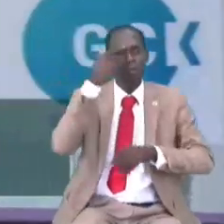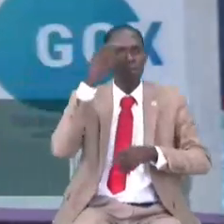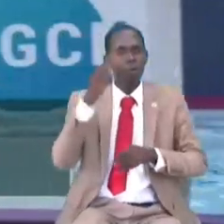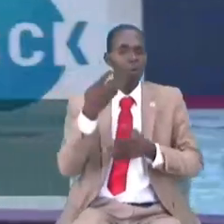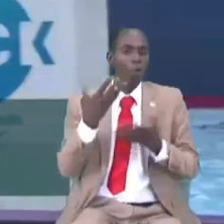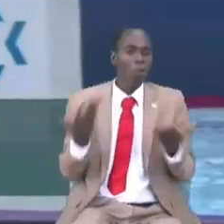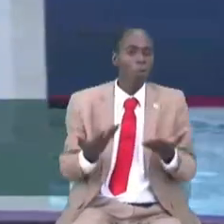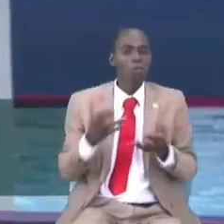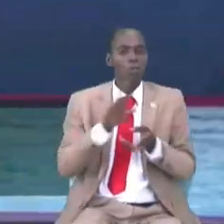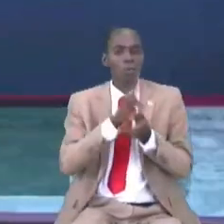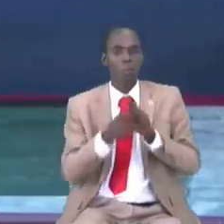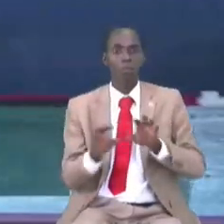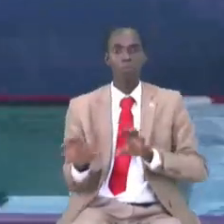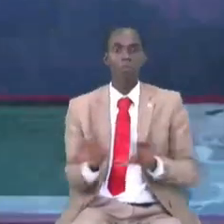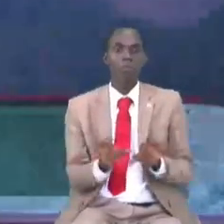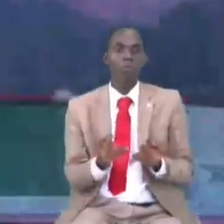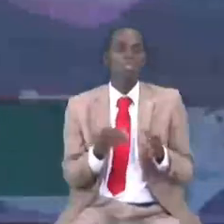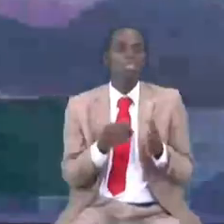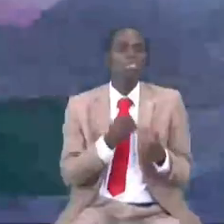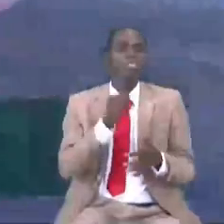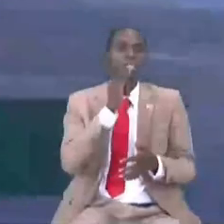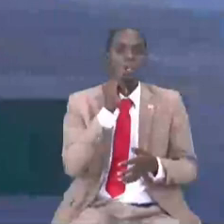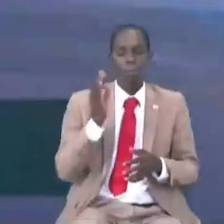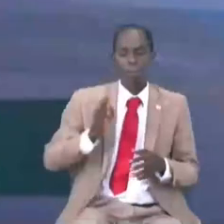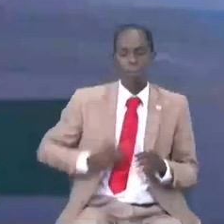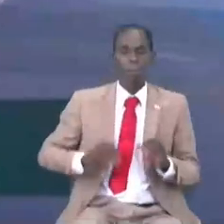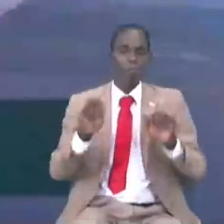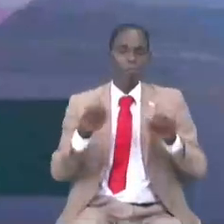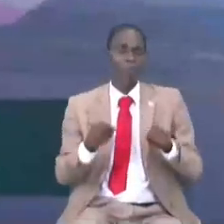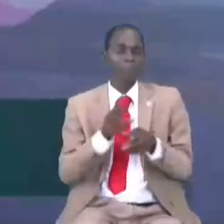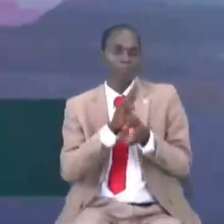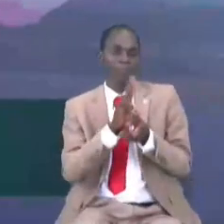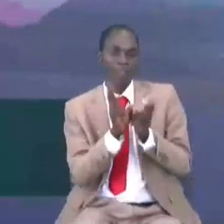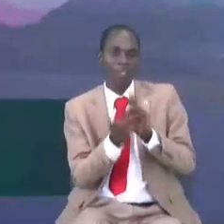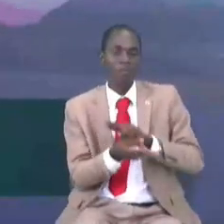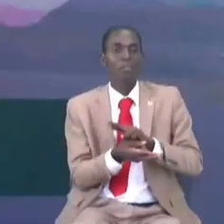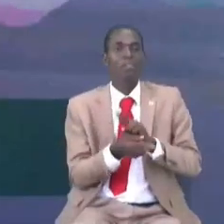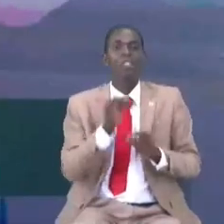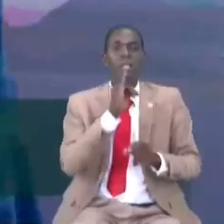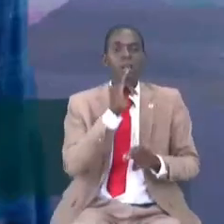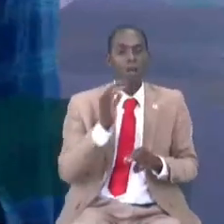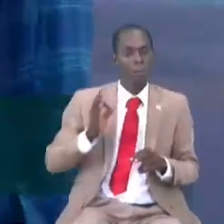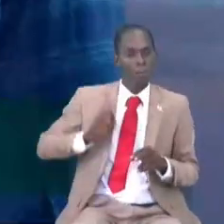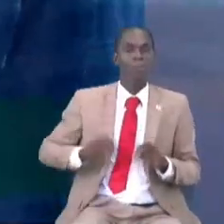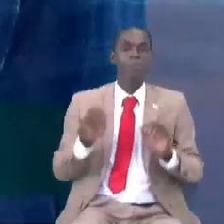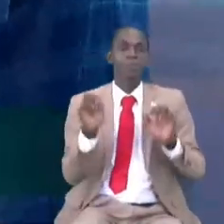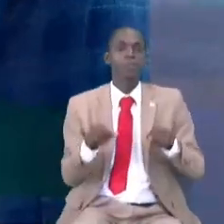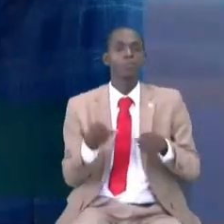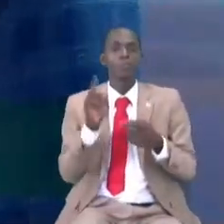est profitable. La repentance est profitable à Dieu, profitable pour